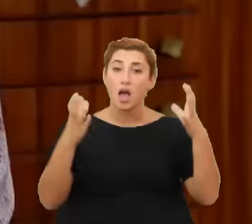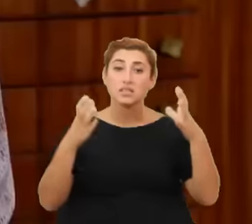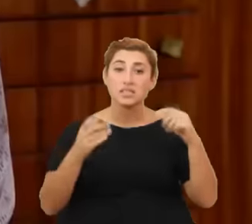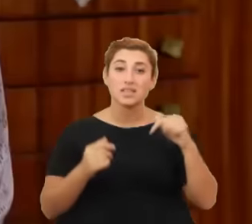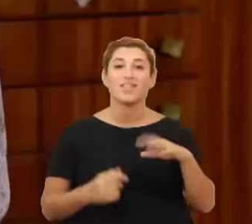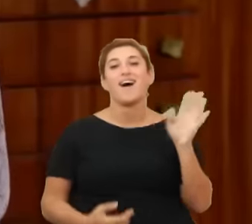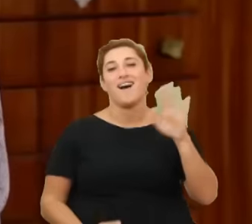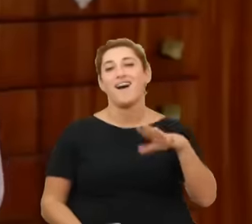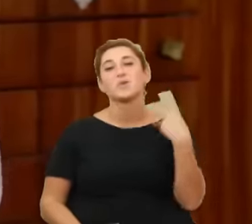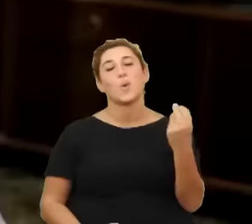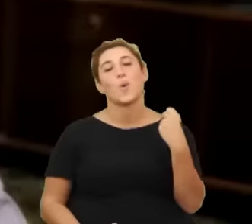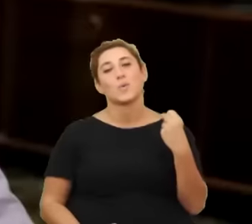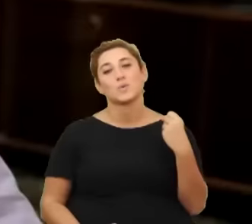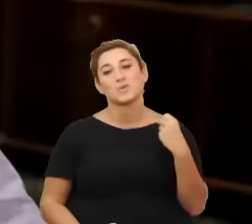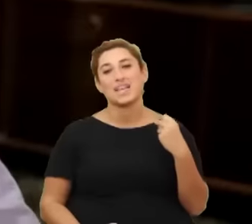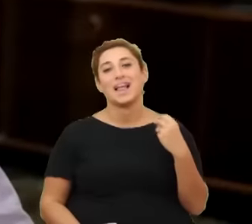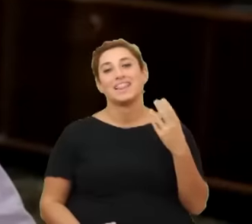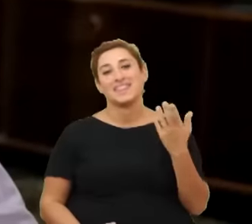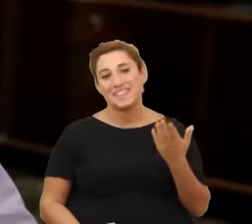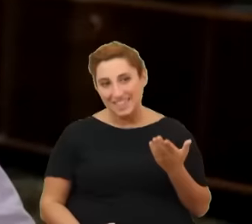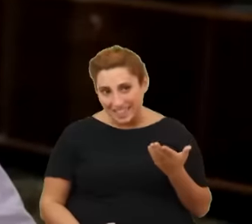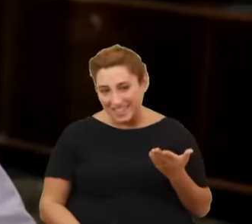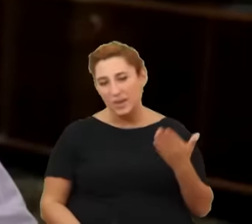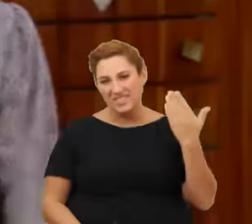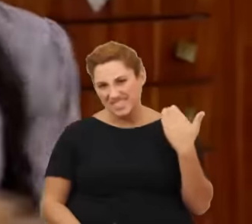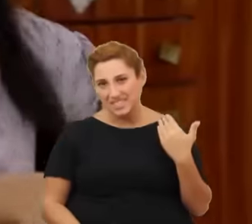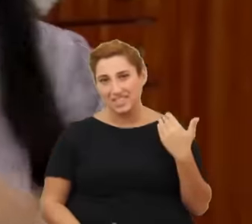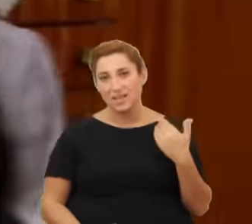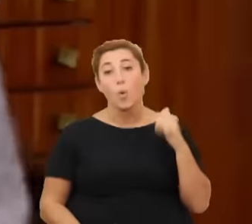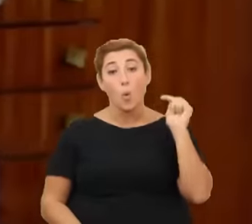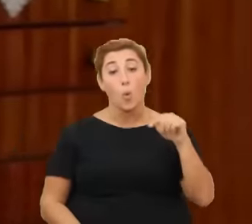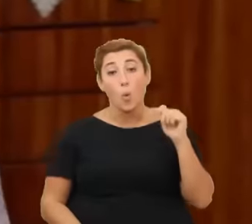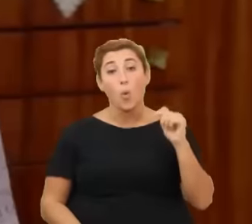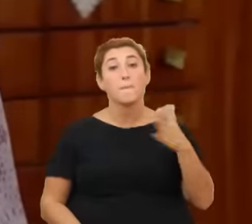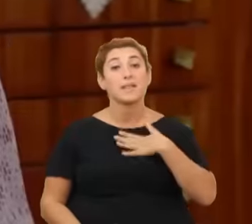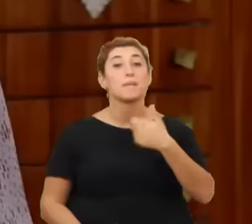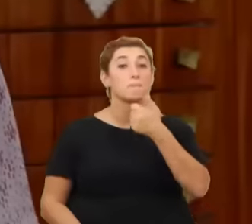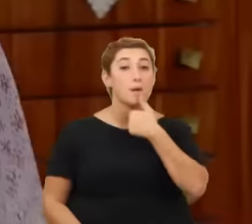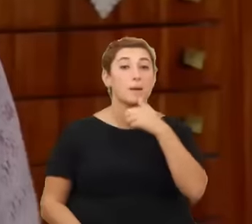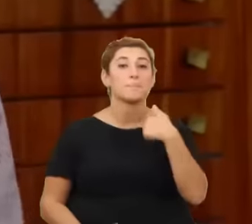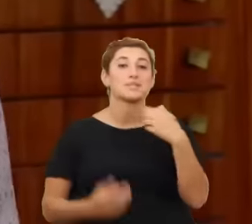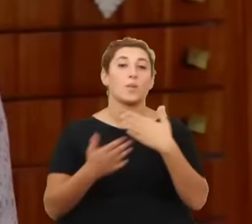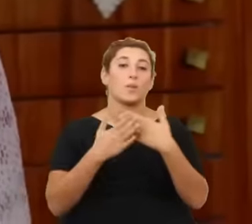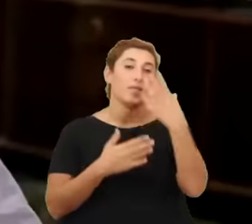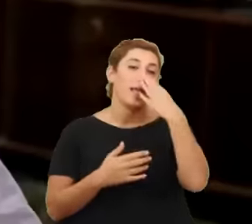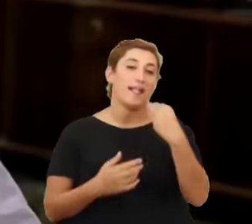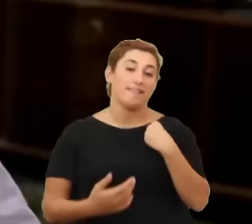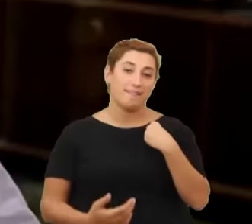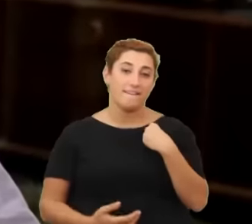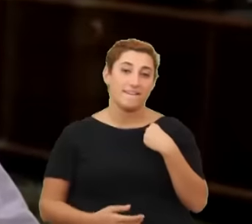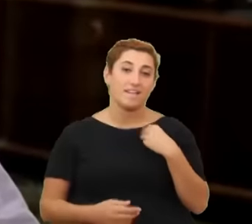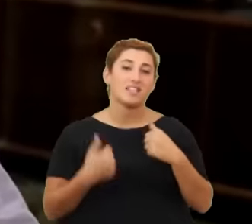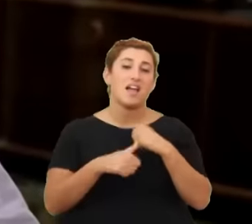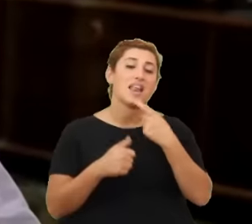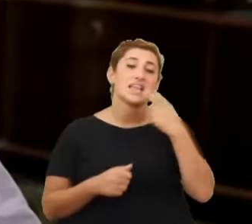de çok güzeldi. Çok güzel. O benim babamın bize düğün hediyesidir. Evet.